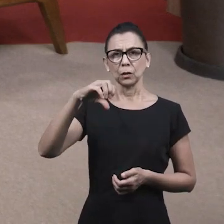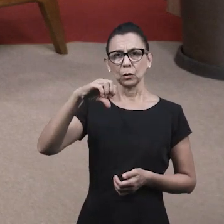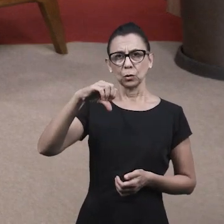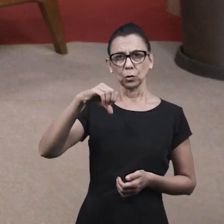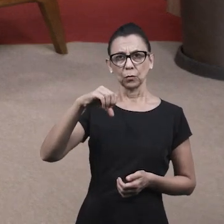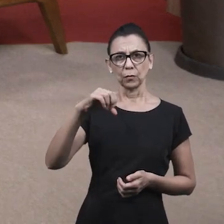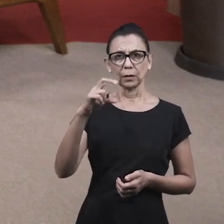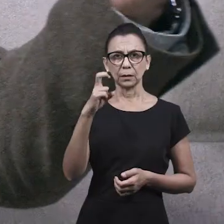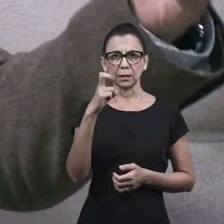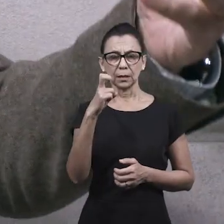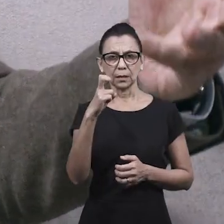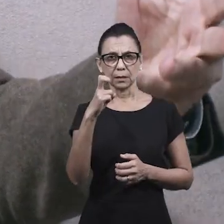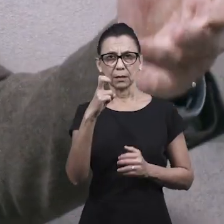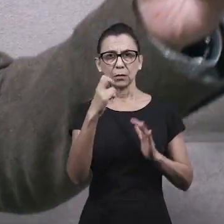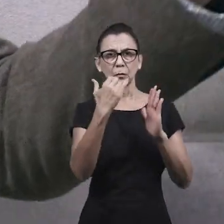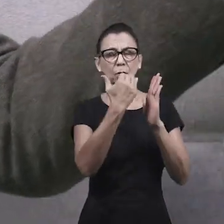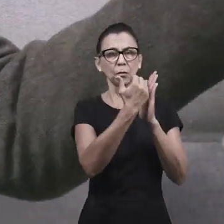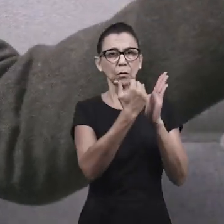siècle.